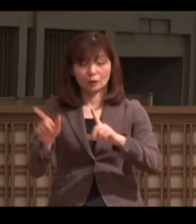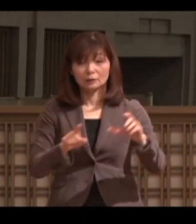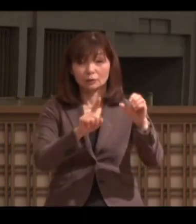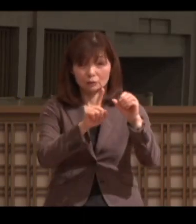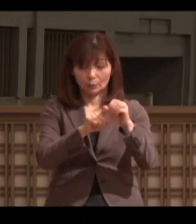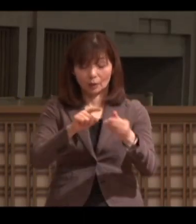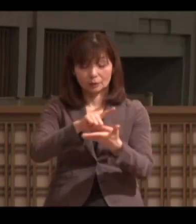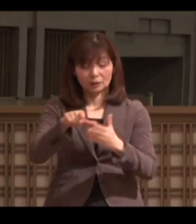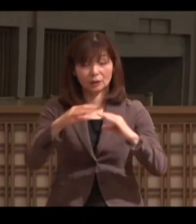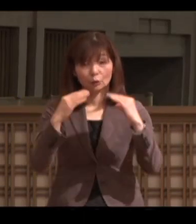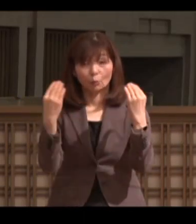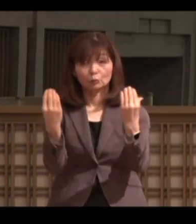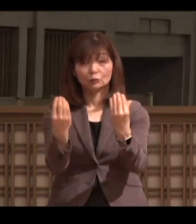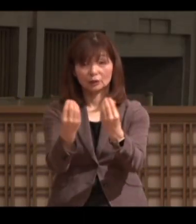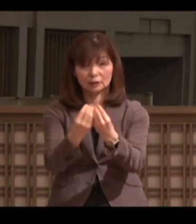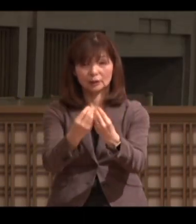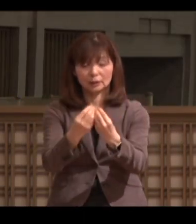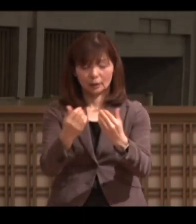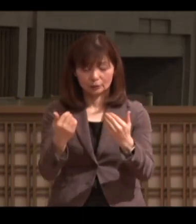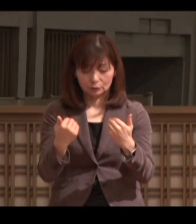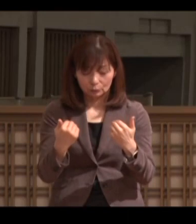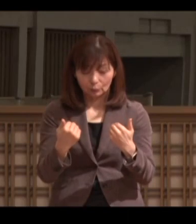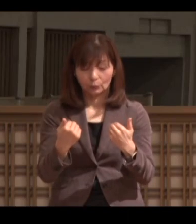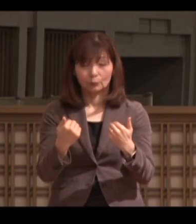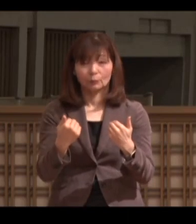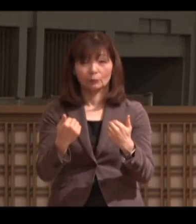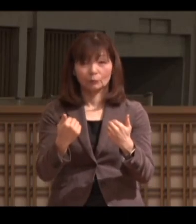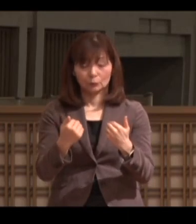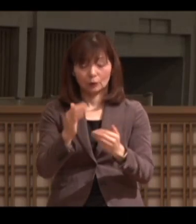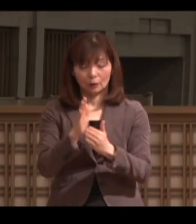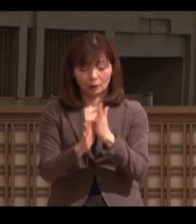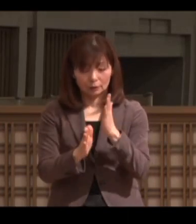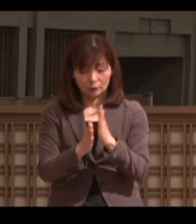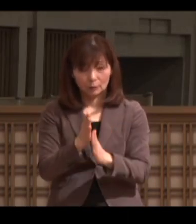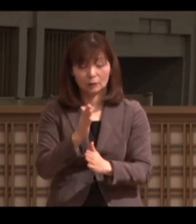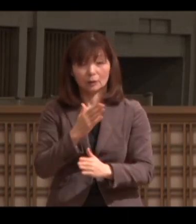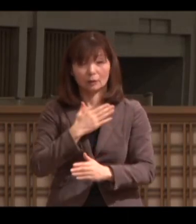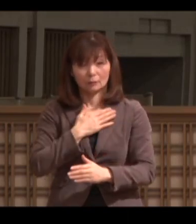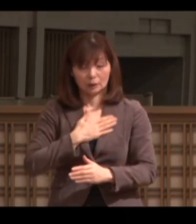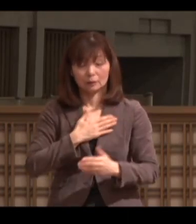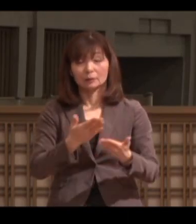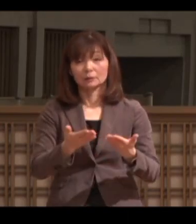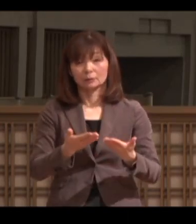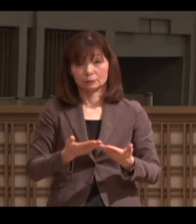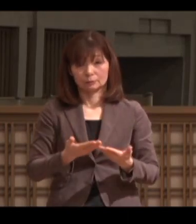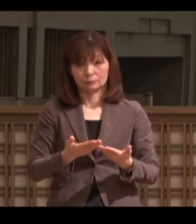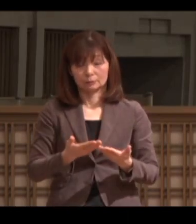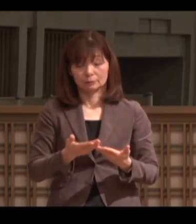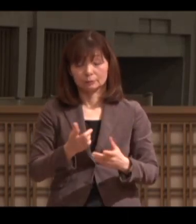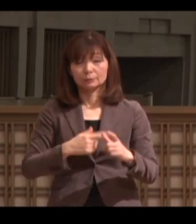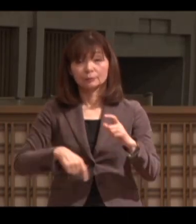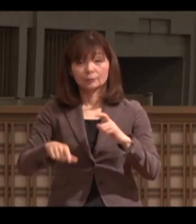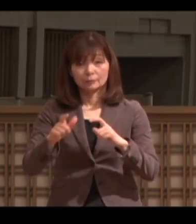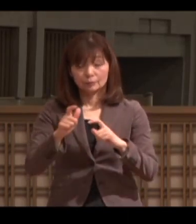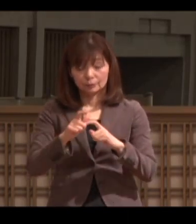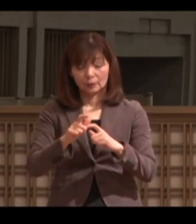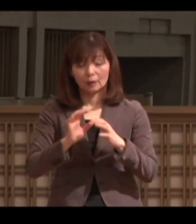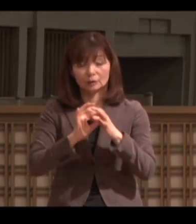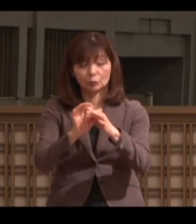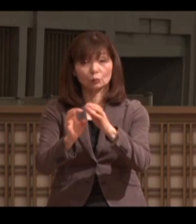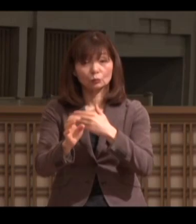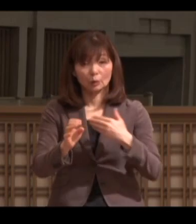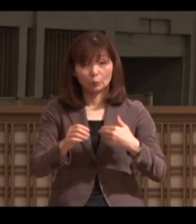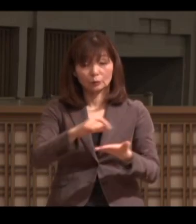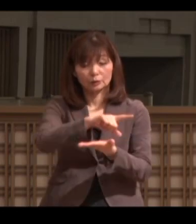コミュニティになるものこれが不可欠なものであるということを再確認していただくそしてその上で持続可能な